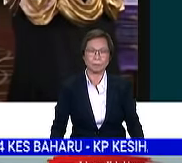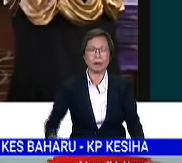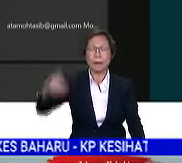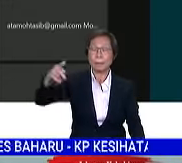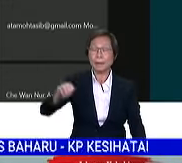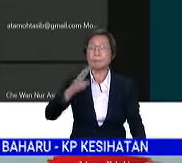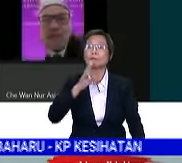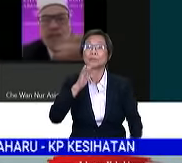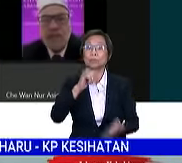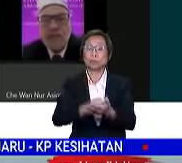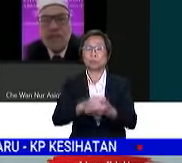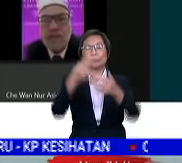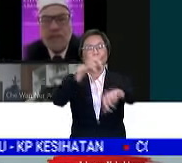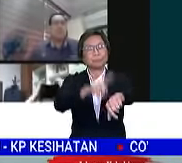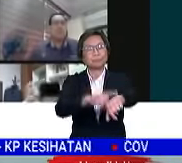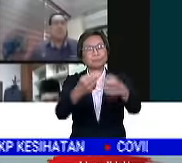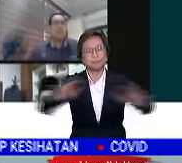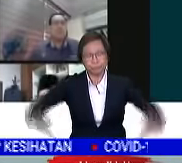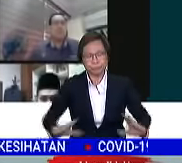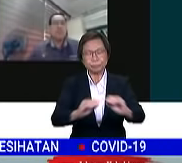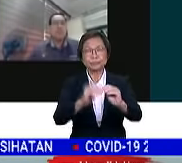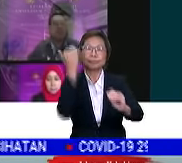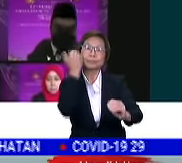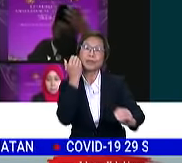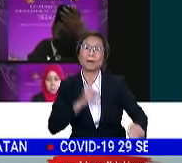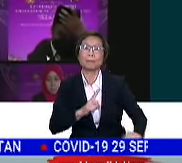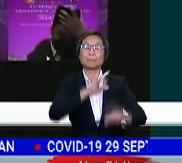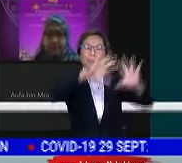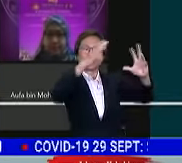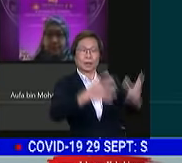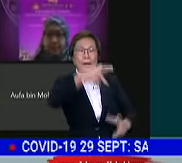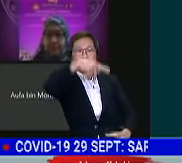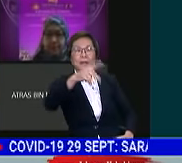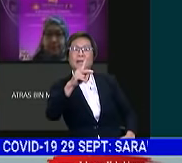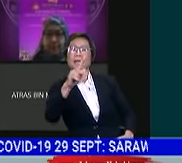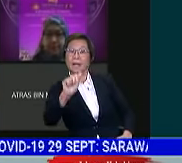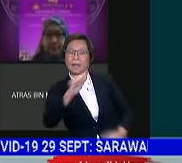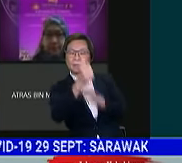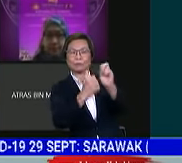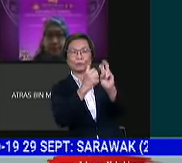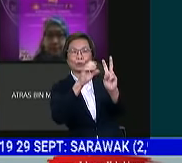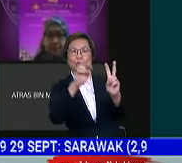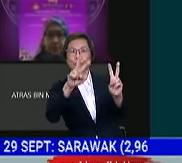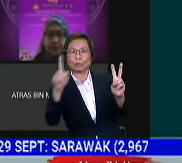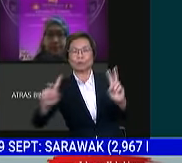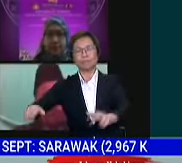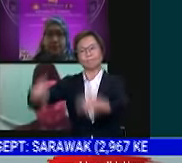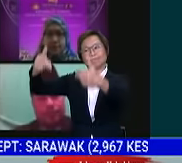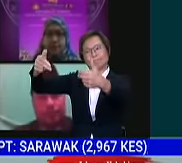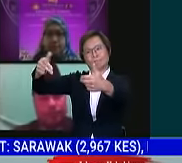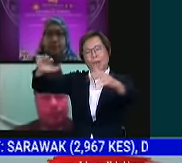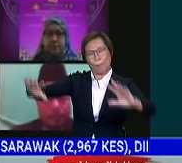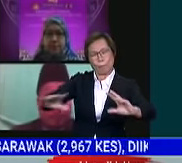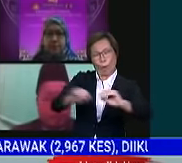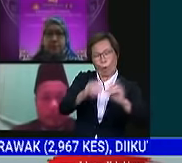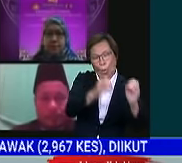Perdana Menteri berkata demikian ketika merasmikan Persidangan Kehakiman Syariah Antarabangsa PKA 2021 secara maya.